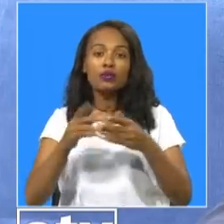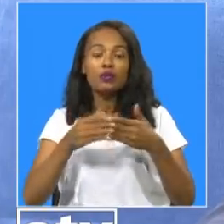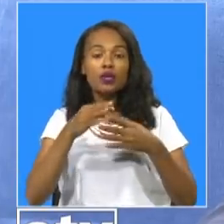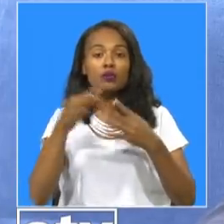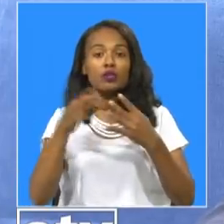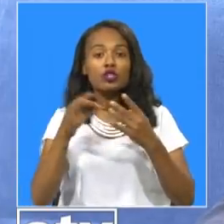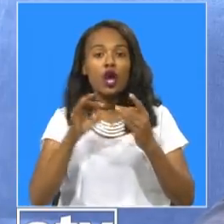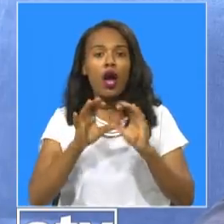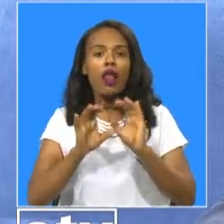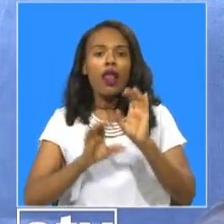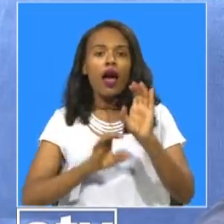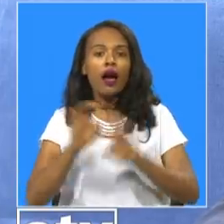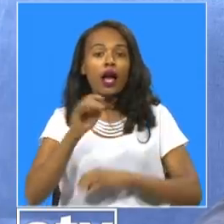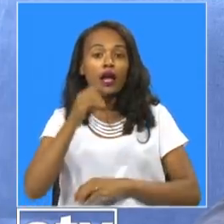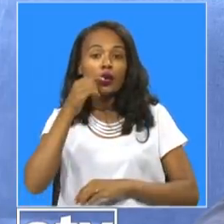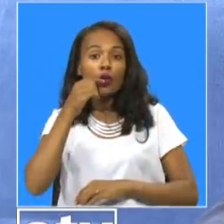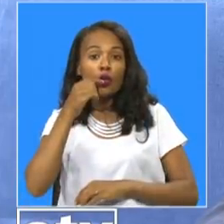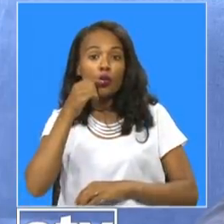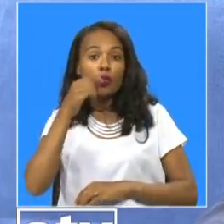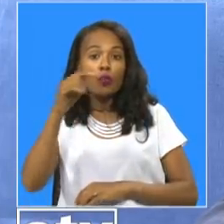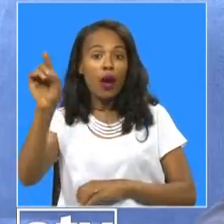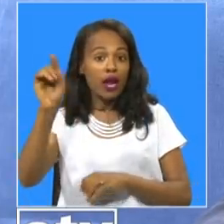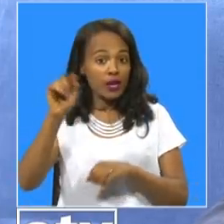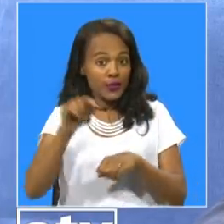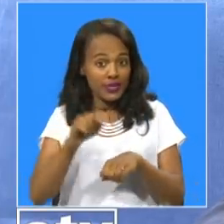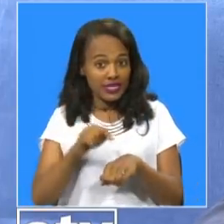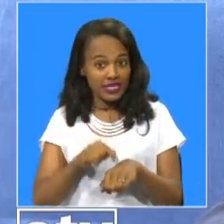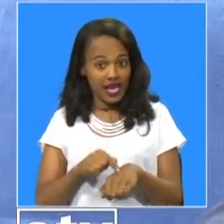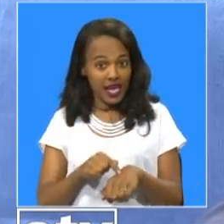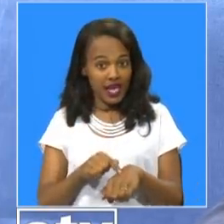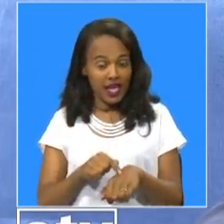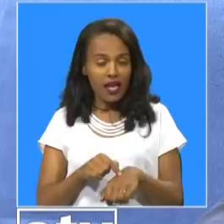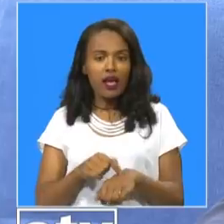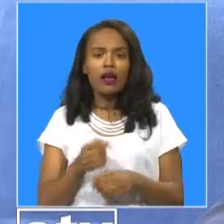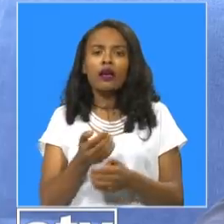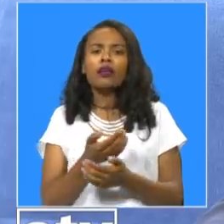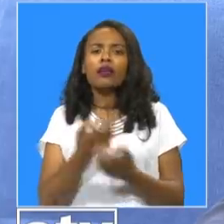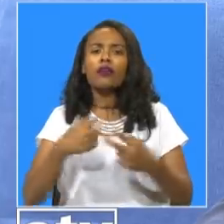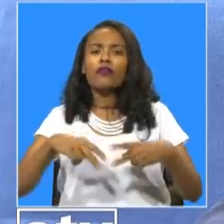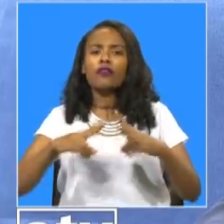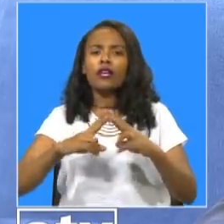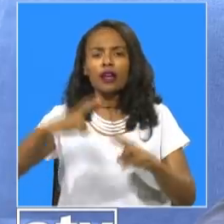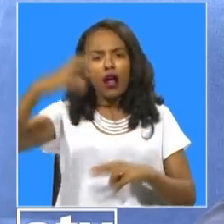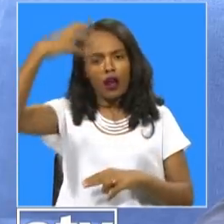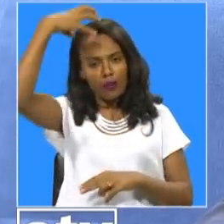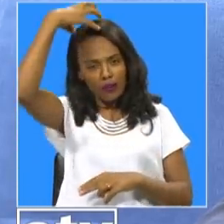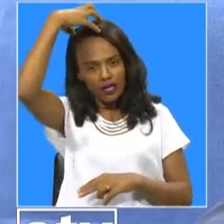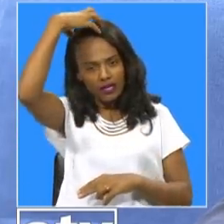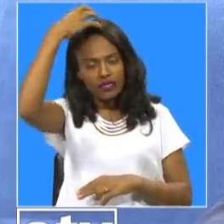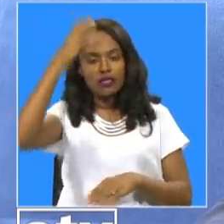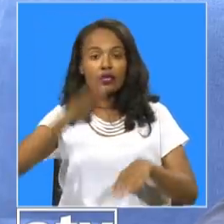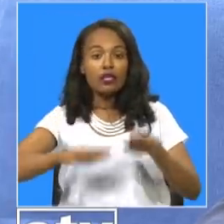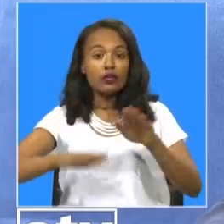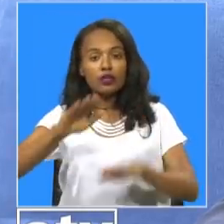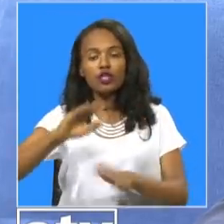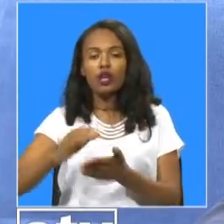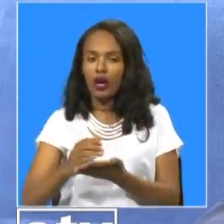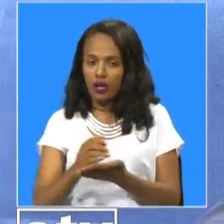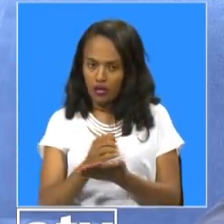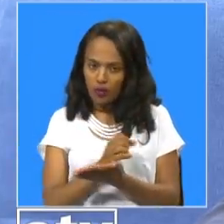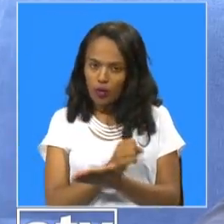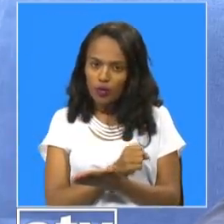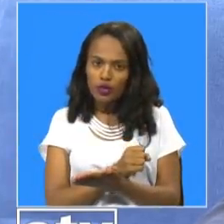ምርጫ ላካሄድ ነው ባለበት ጊዜ የፌደራል መንግስት እርምጃ